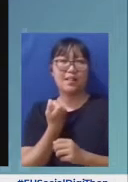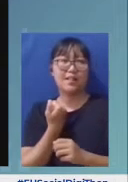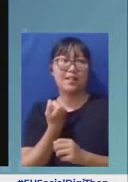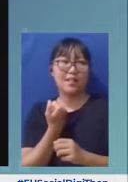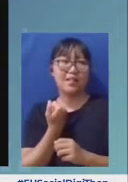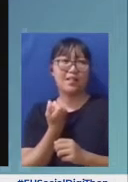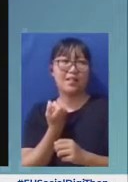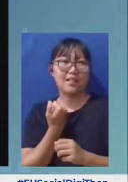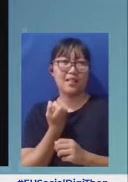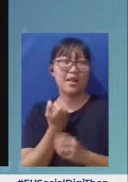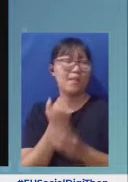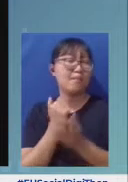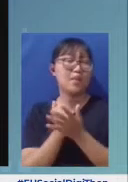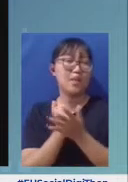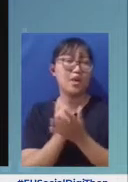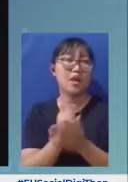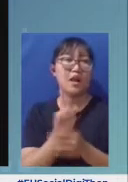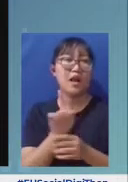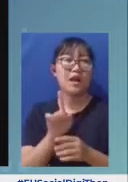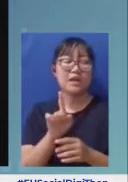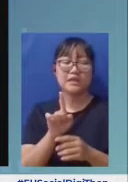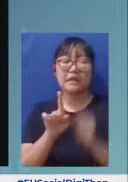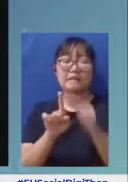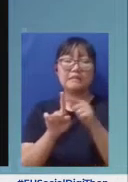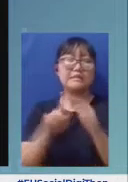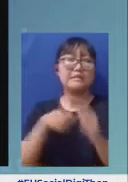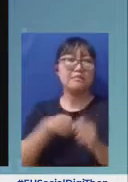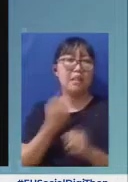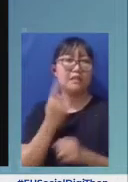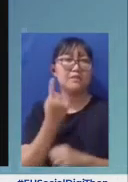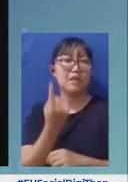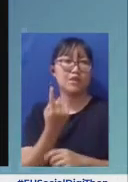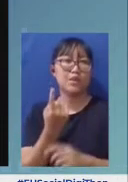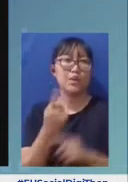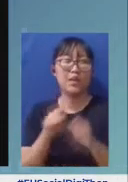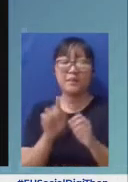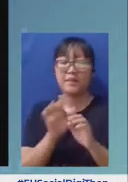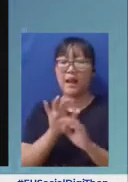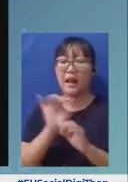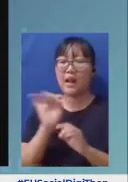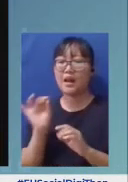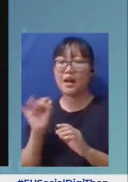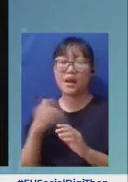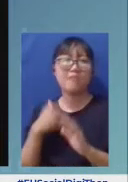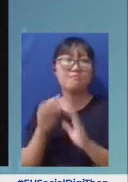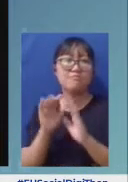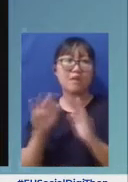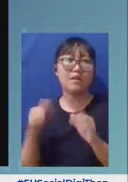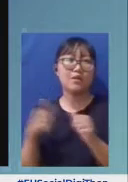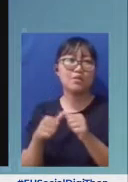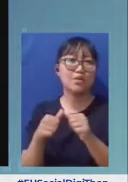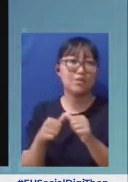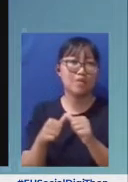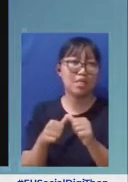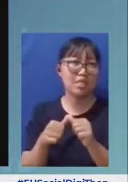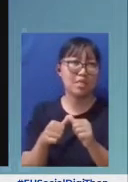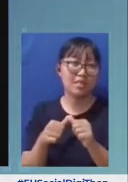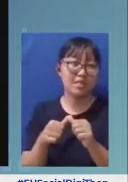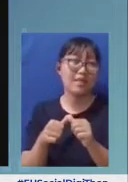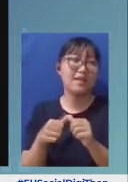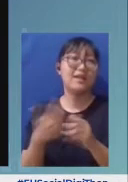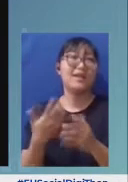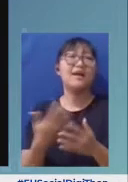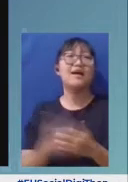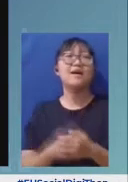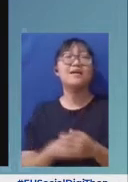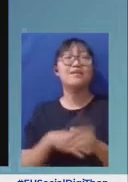satu, tapi pengikutnya banyak gegara mereka semua naksir sama cowok itu. Nah, apa yang terjadi? Bullying